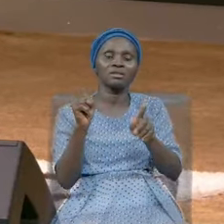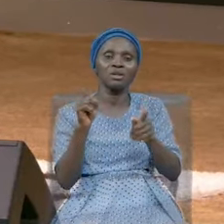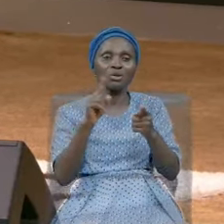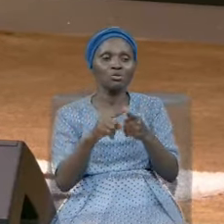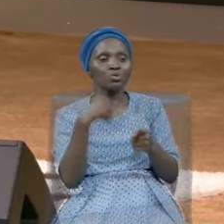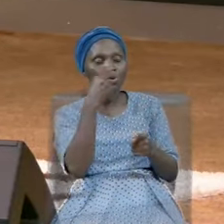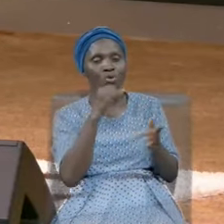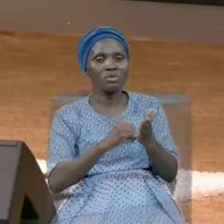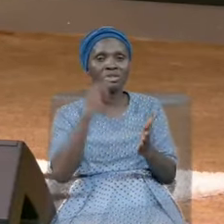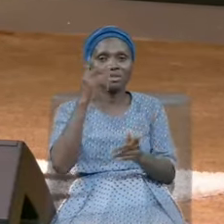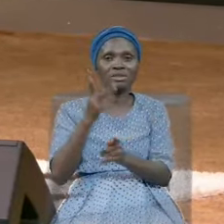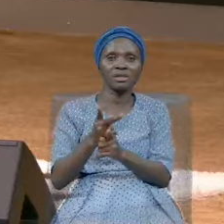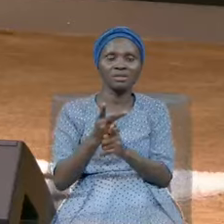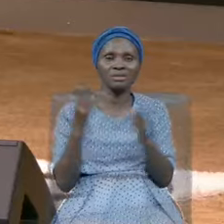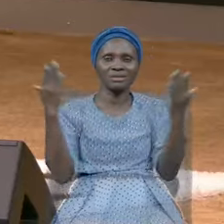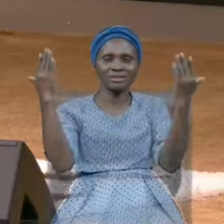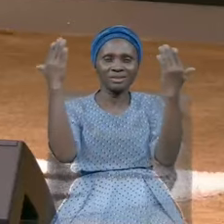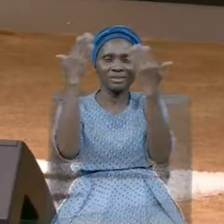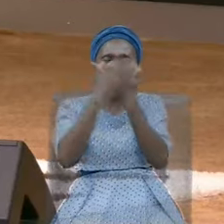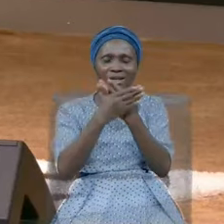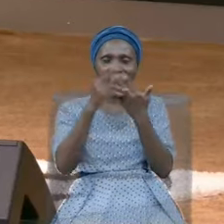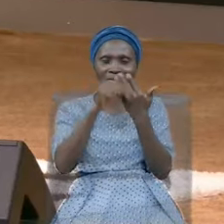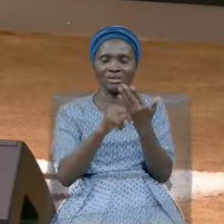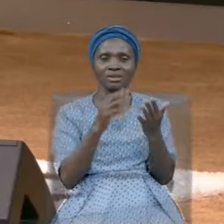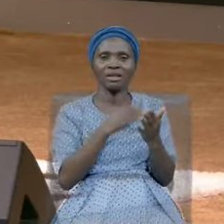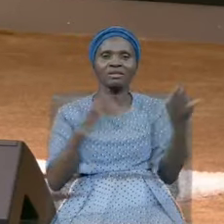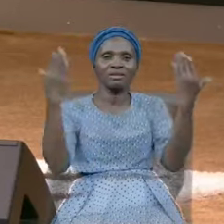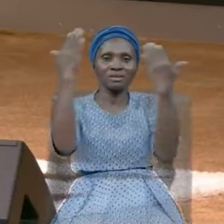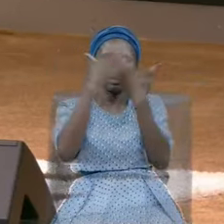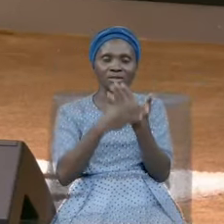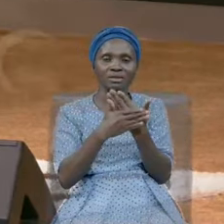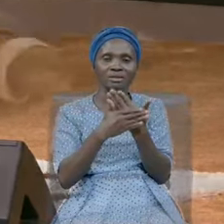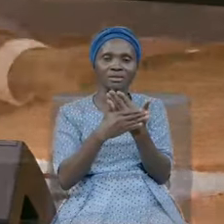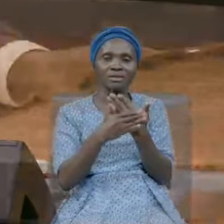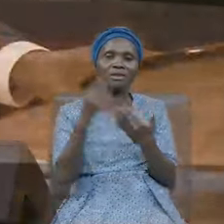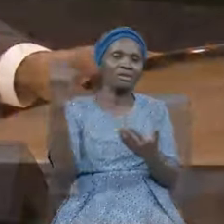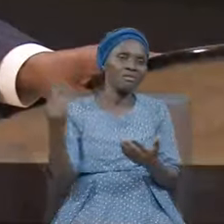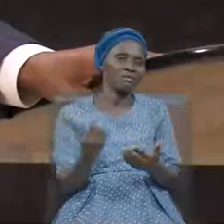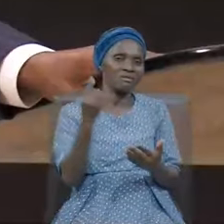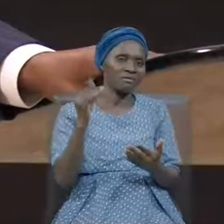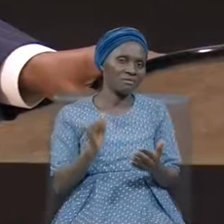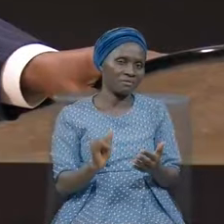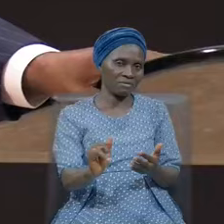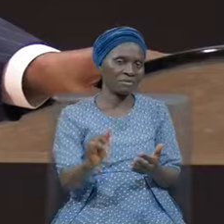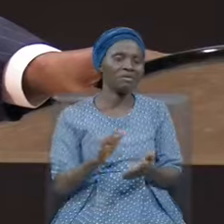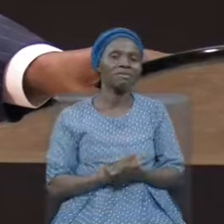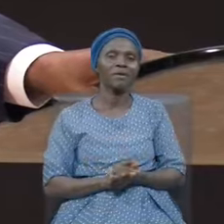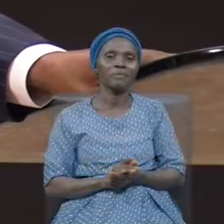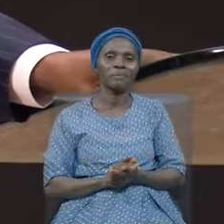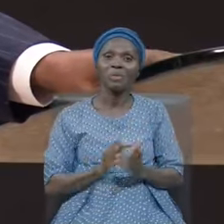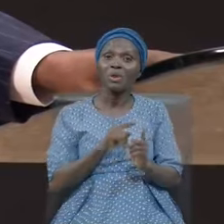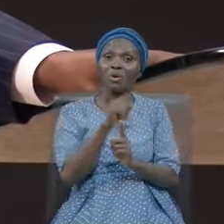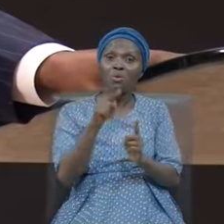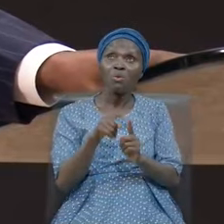est réservée pour l'éternité. La grâce, quand elle vient dans notre vie, nous